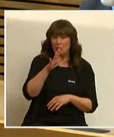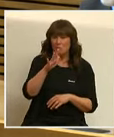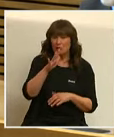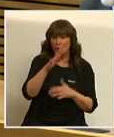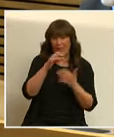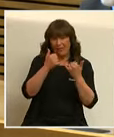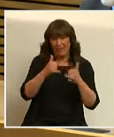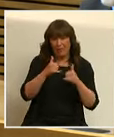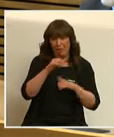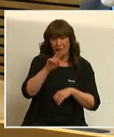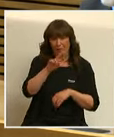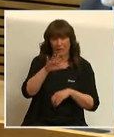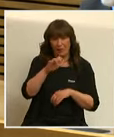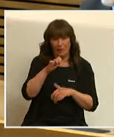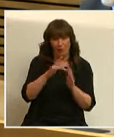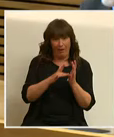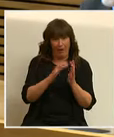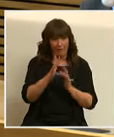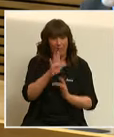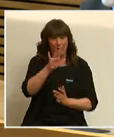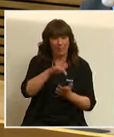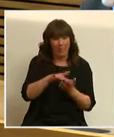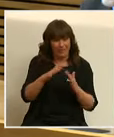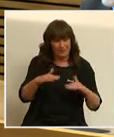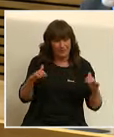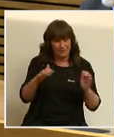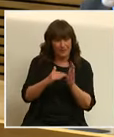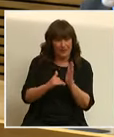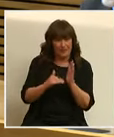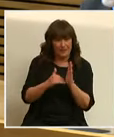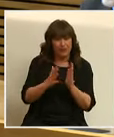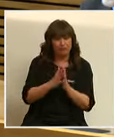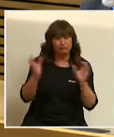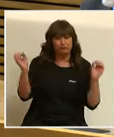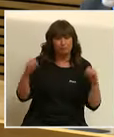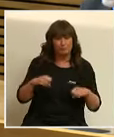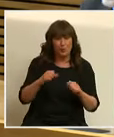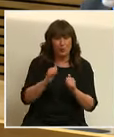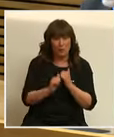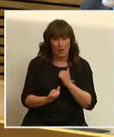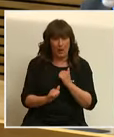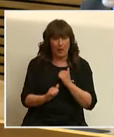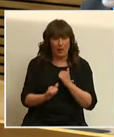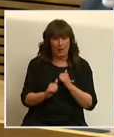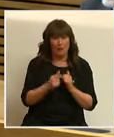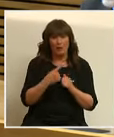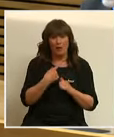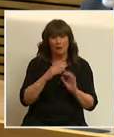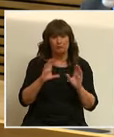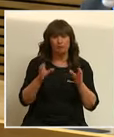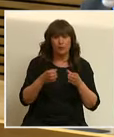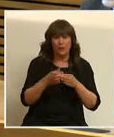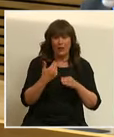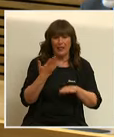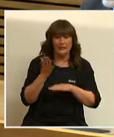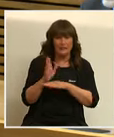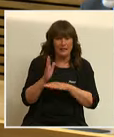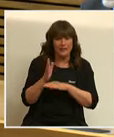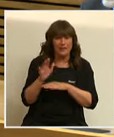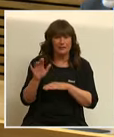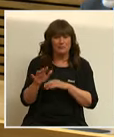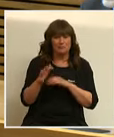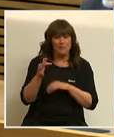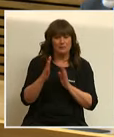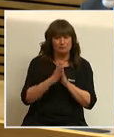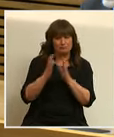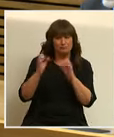celebració del 25 d'abril, Dia de les Corts Valencianes, ha acordat, oïda la Junta de Síndics i de conformitat amb la resolució de